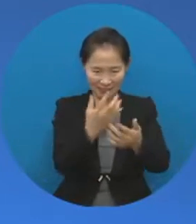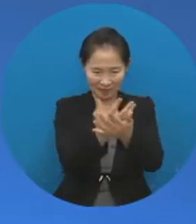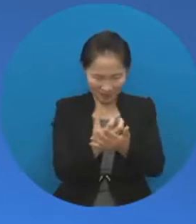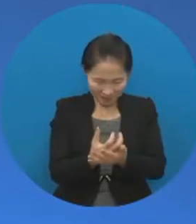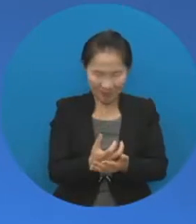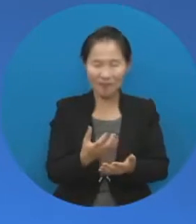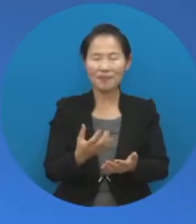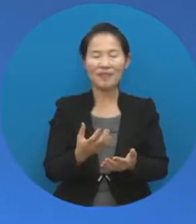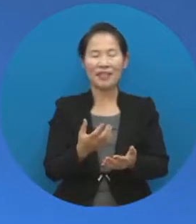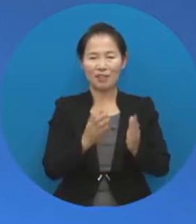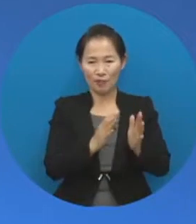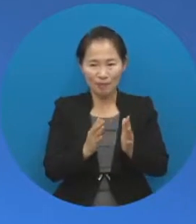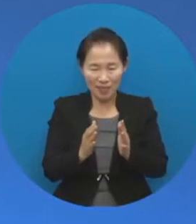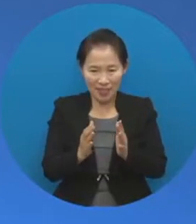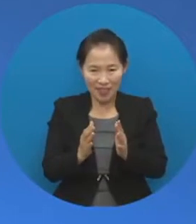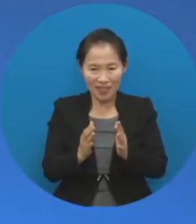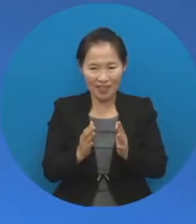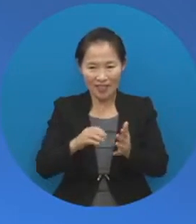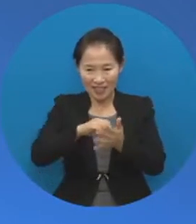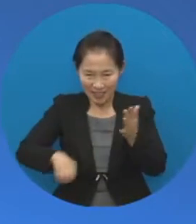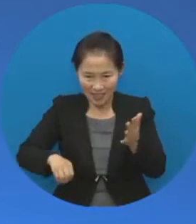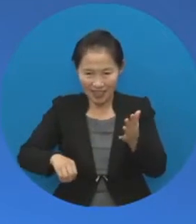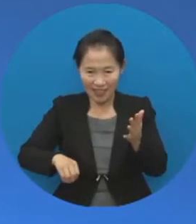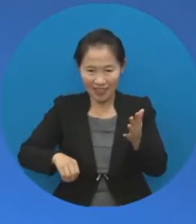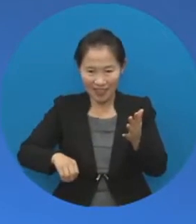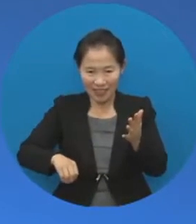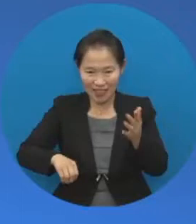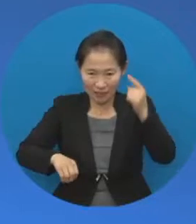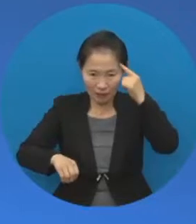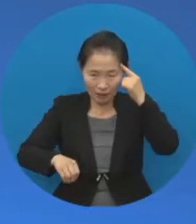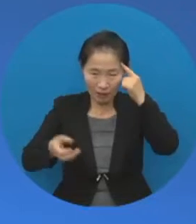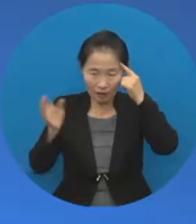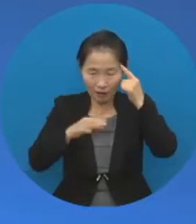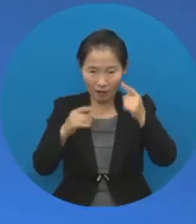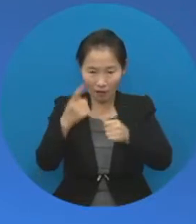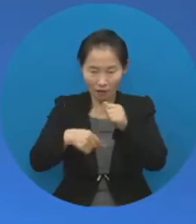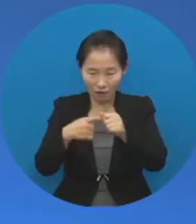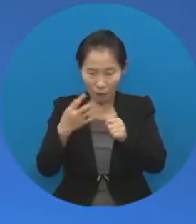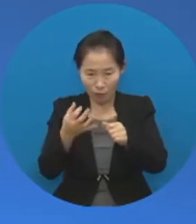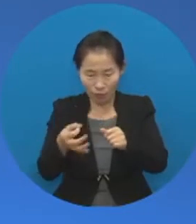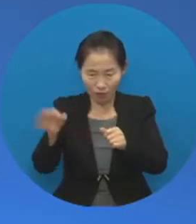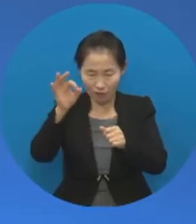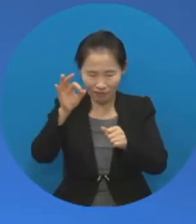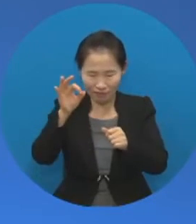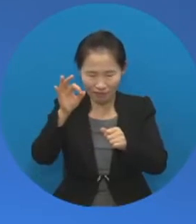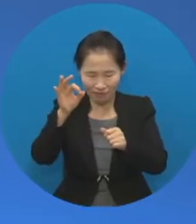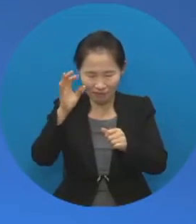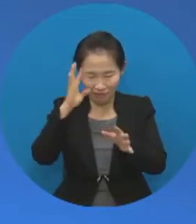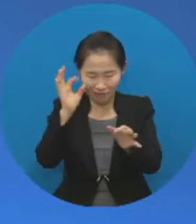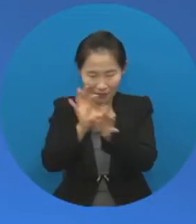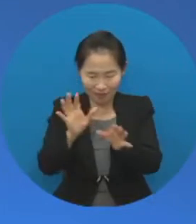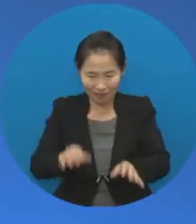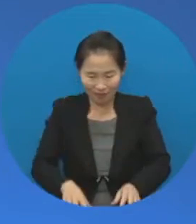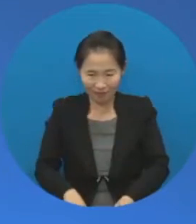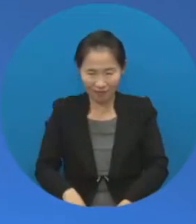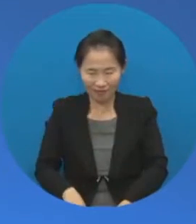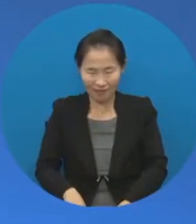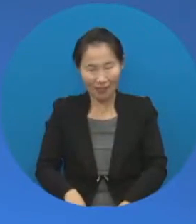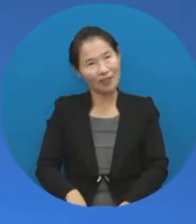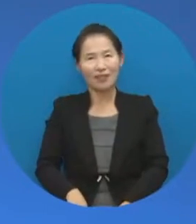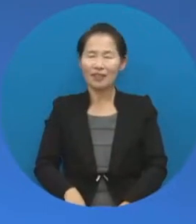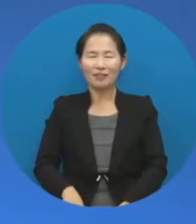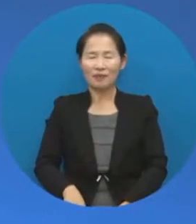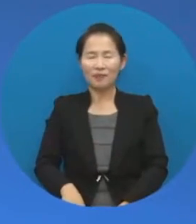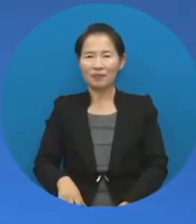나오려고 했는데 연봉을 많이 올려주신다 그래가지고 제가 돈을 또 이렇게 좋아하는 게